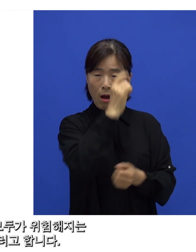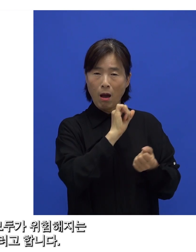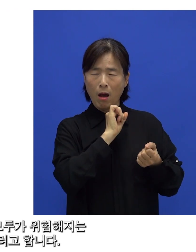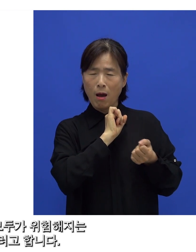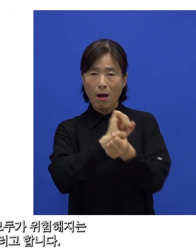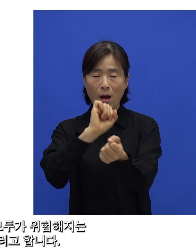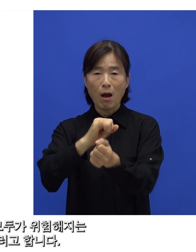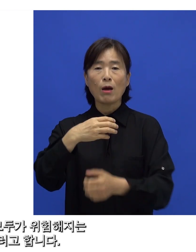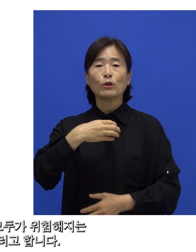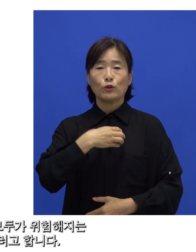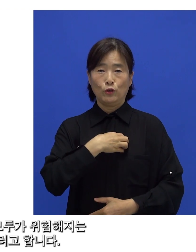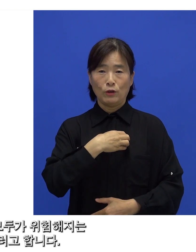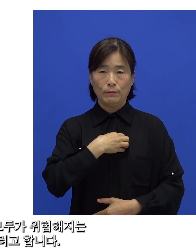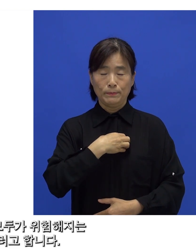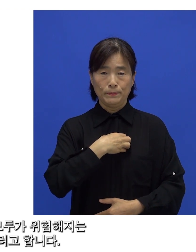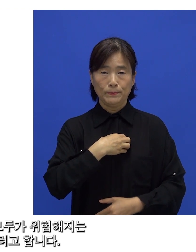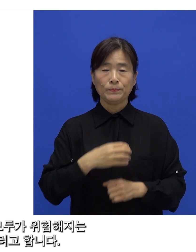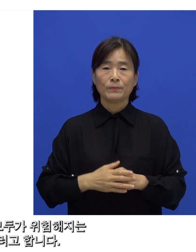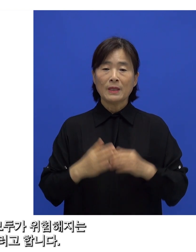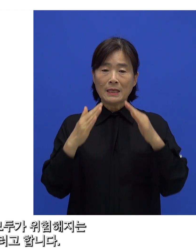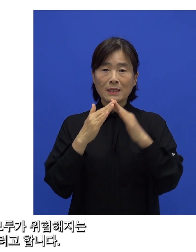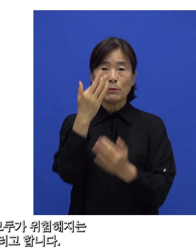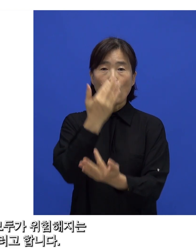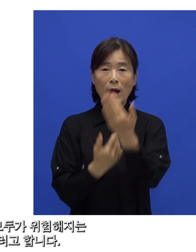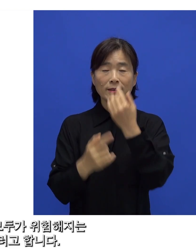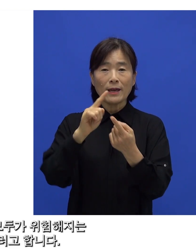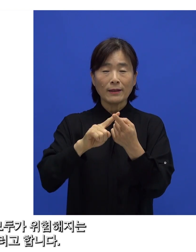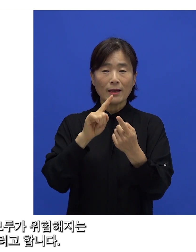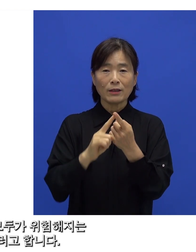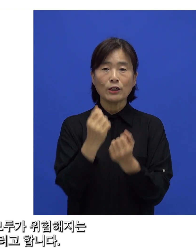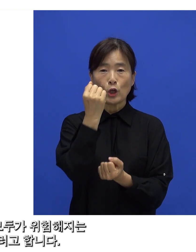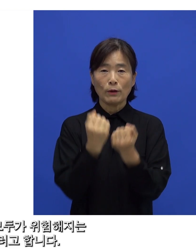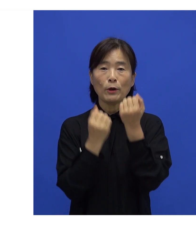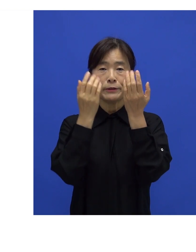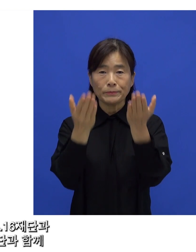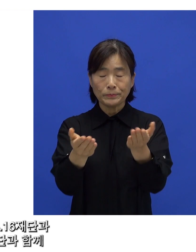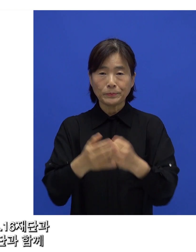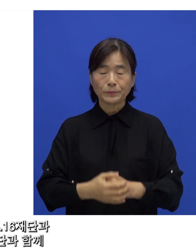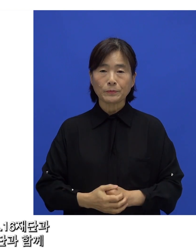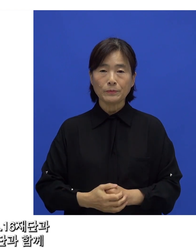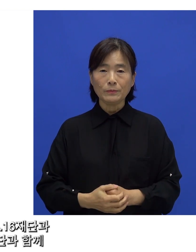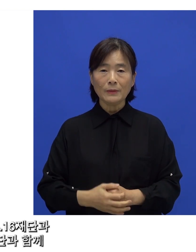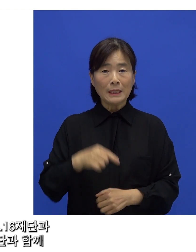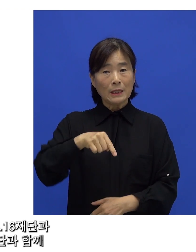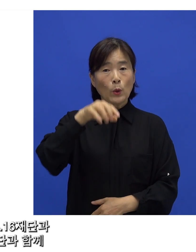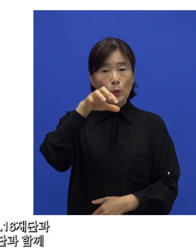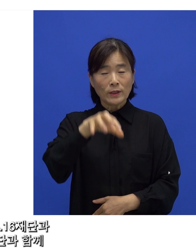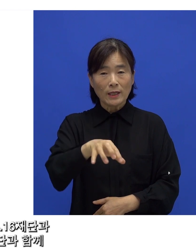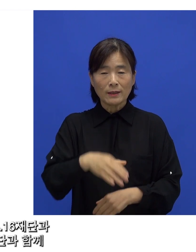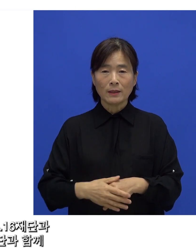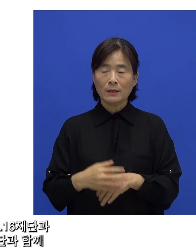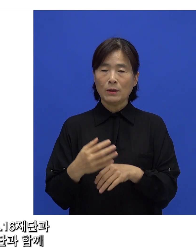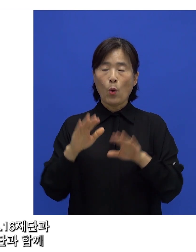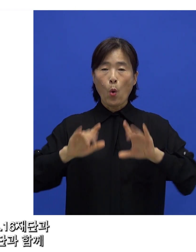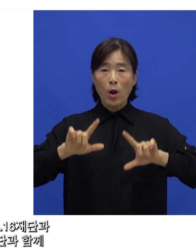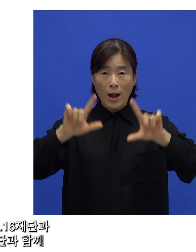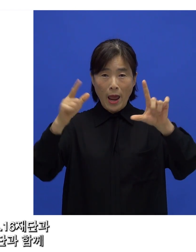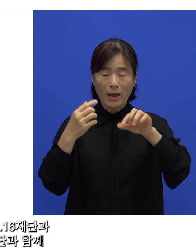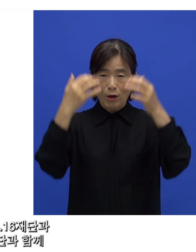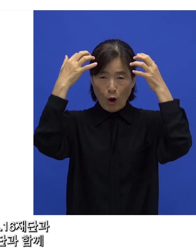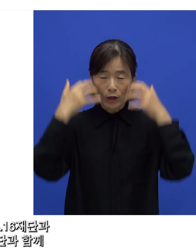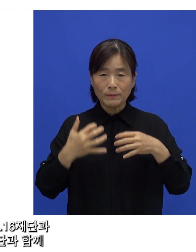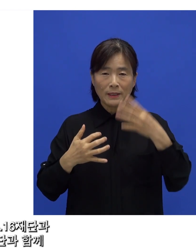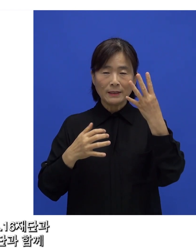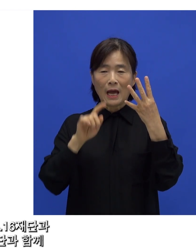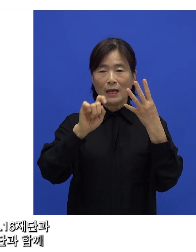해도 모두가 위험해지는 주택화재에 대해 알아보려고 합니다. 단원 FM은 지난 여름